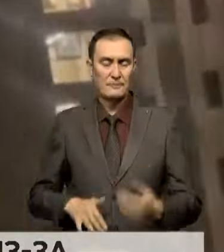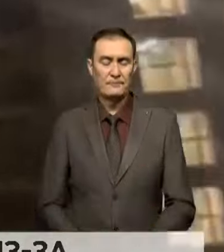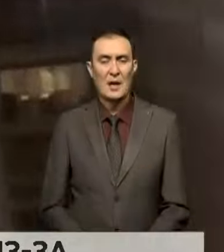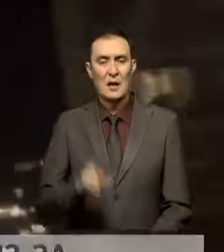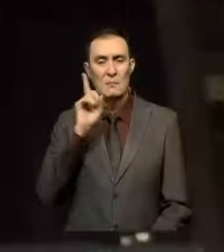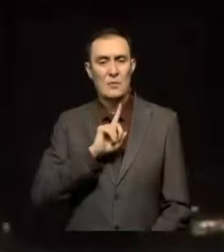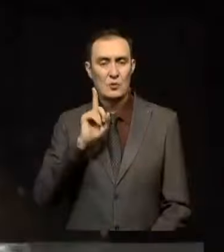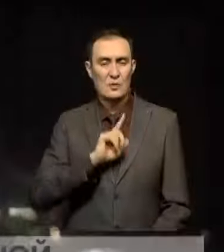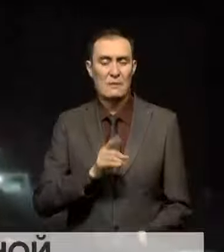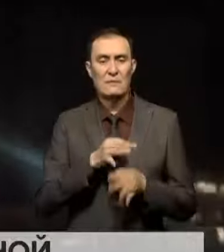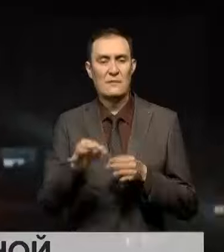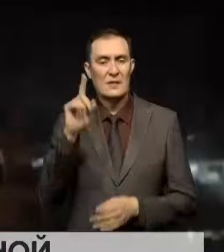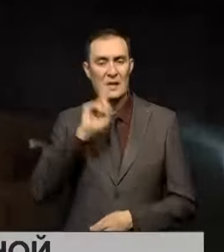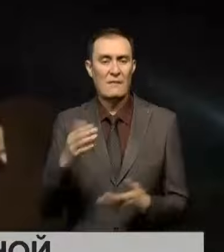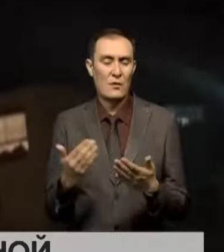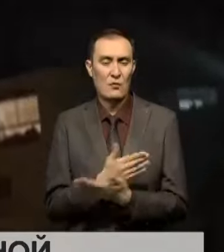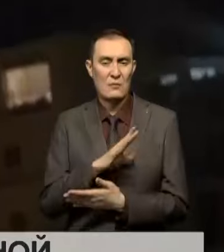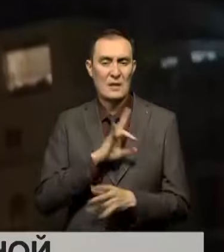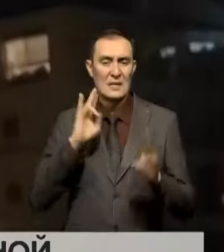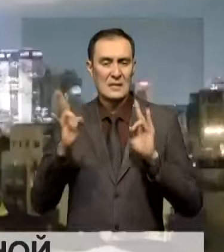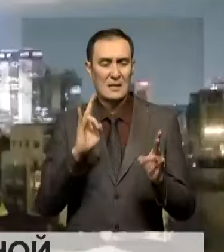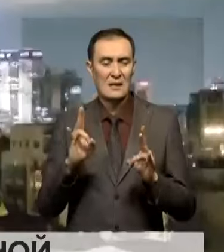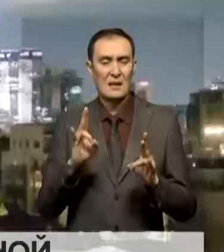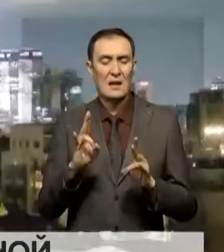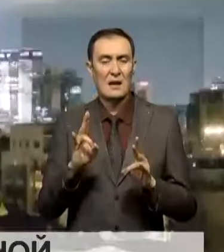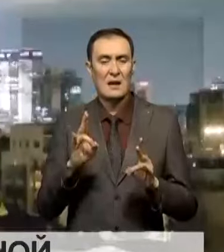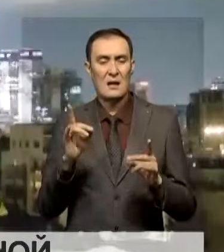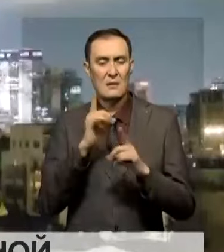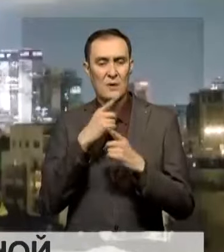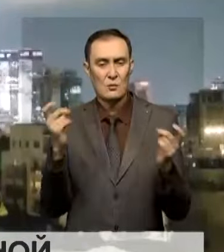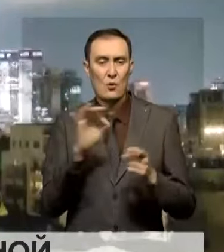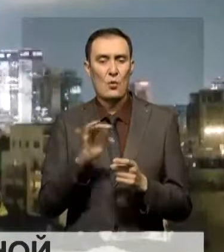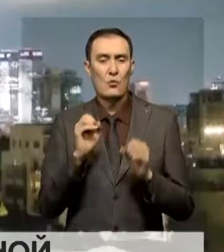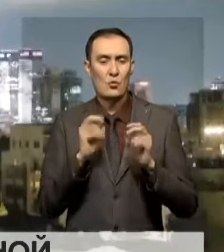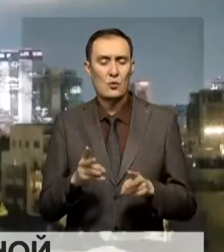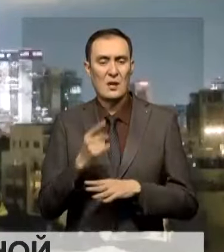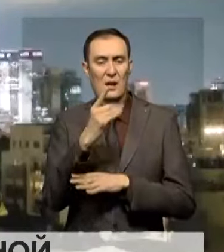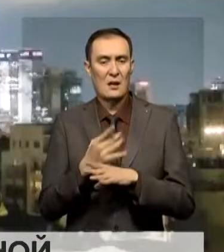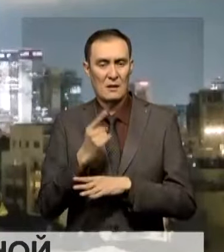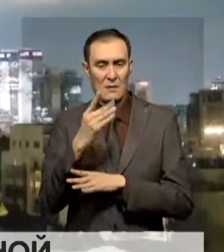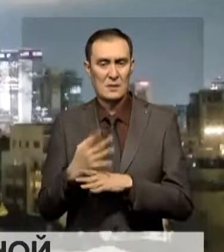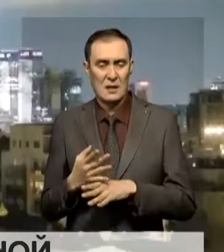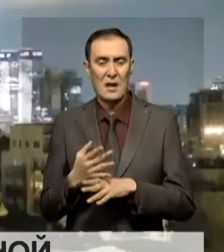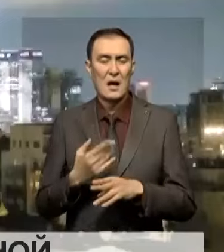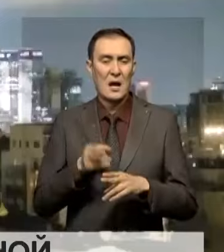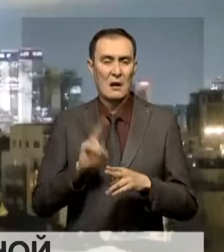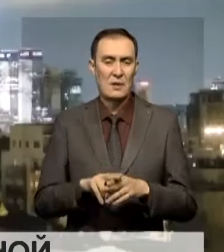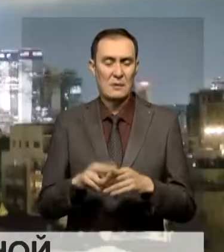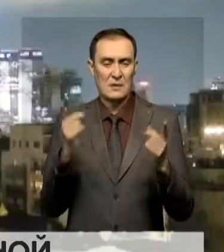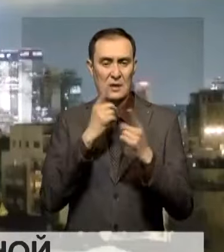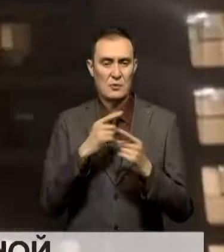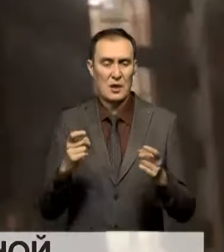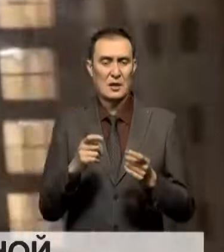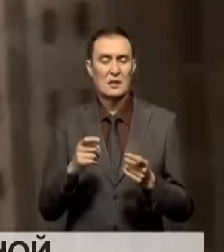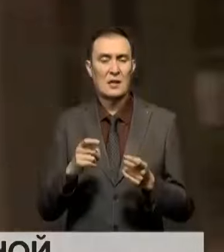Между тем, в северных районах Израиля вновь включили сирены воздушной тревоги, предупреждающие об угрозе ракетного обстрела. Об этом